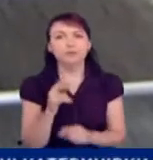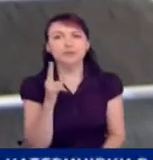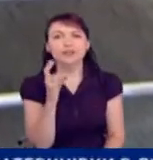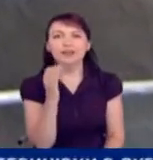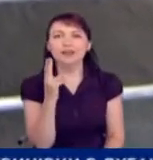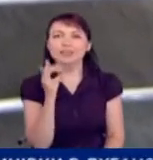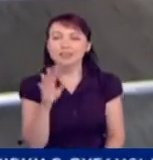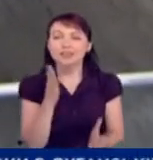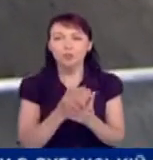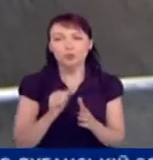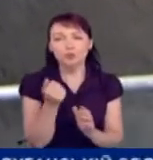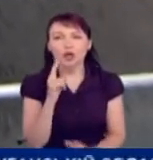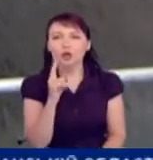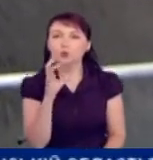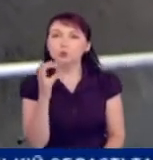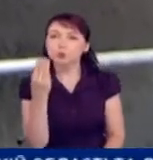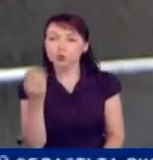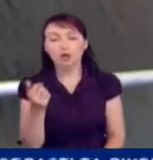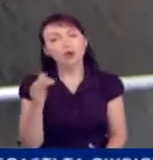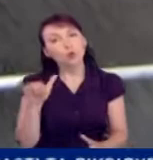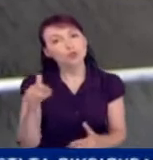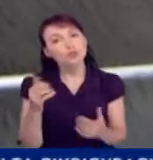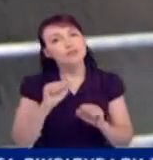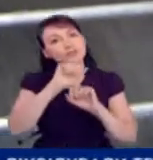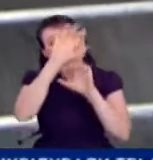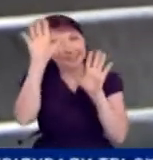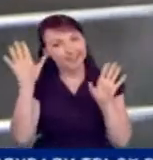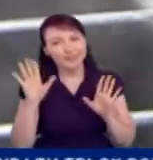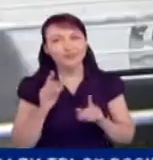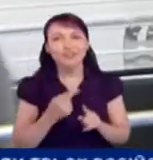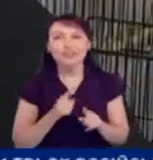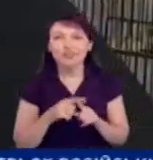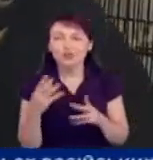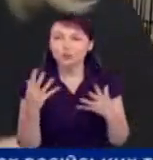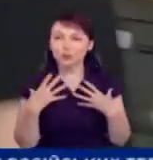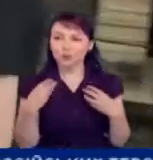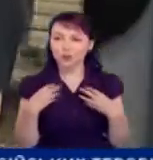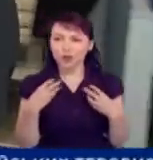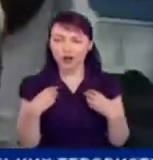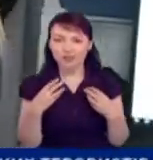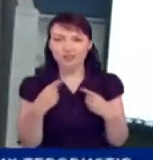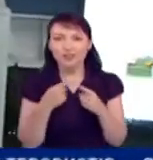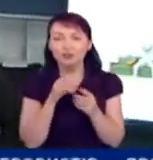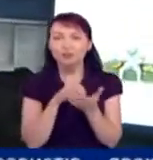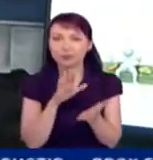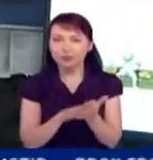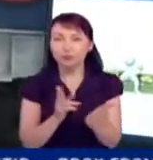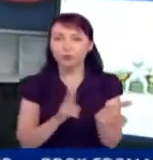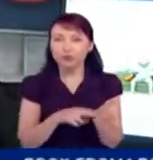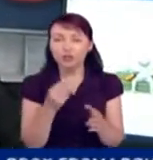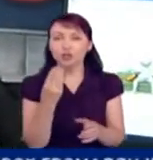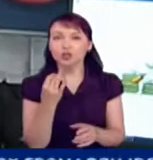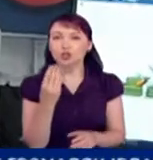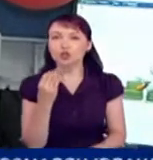є ще подружка Ксюша, але у неї сьогодні весілля. Ще один пухнастик, який також приписаний тут –